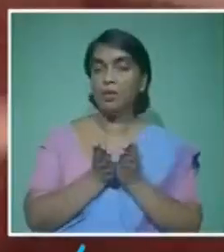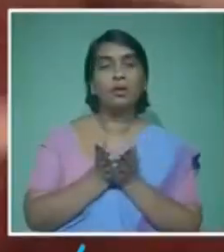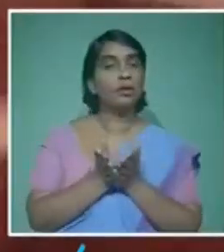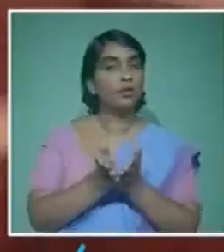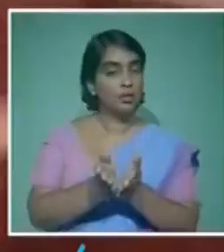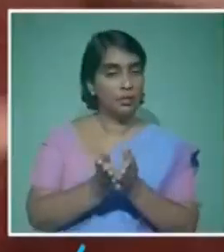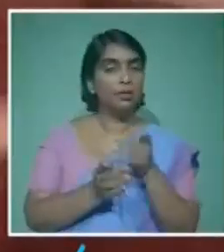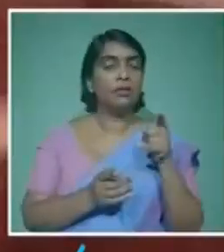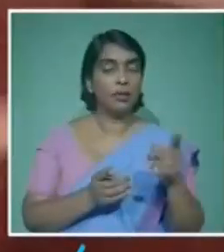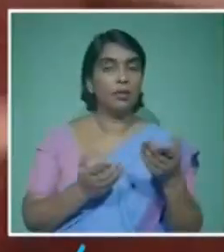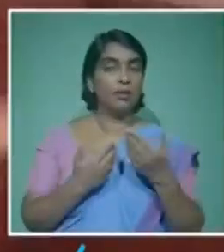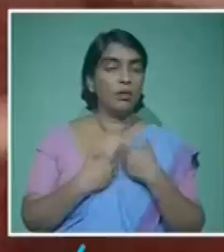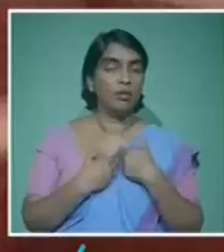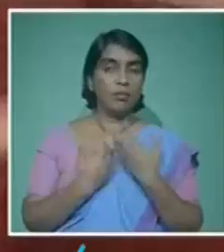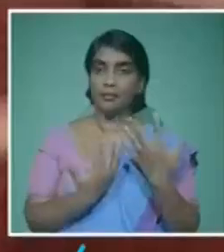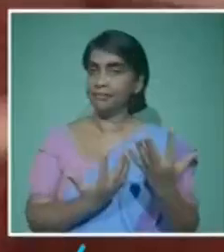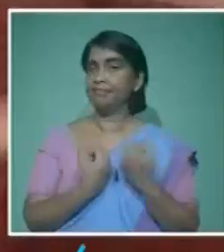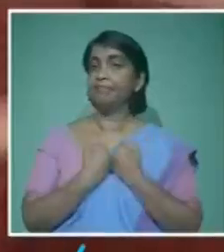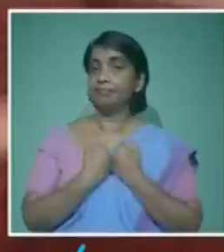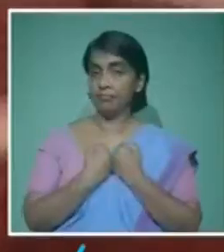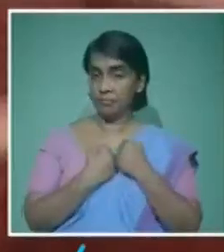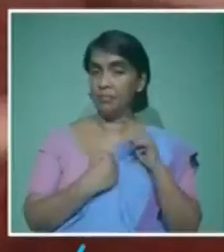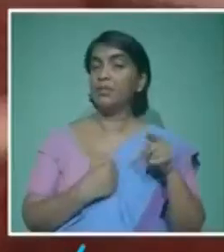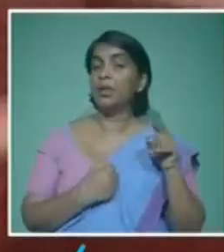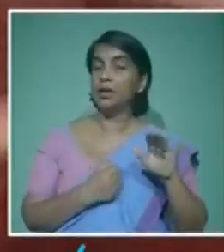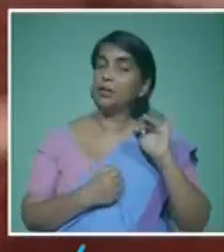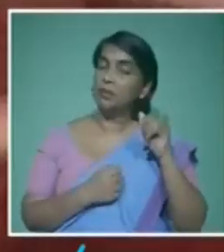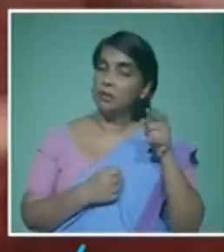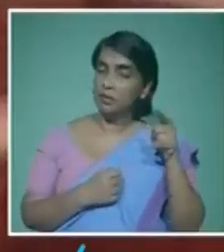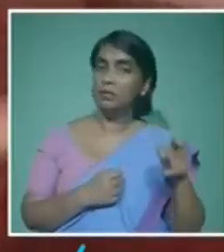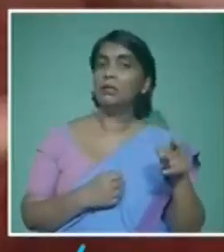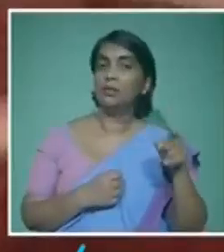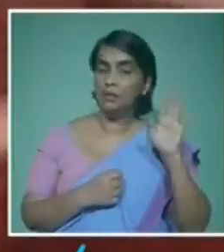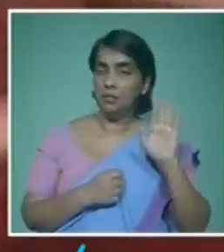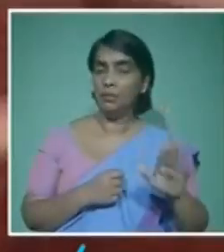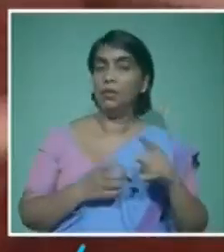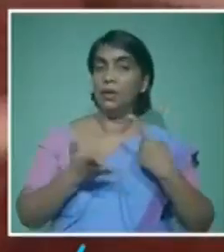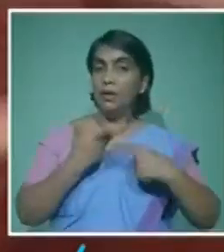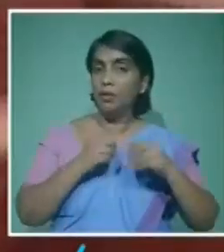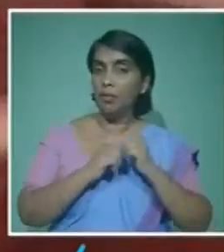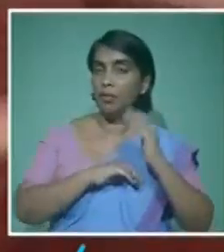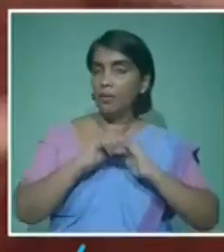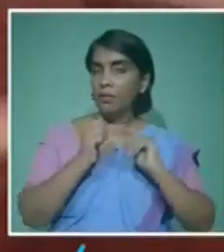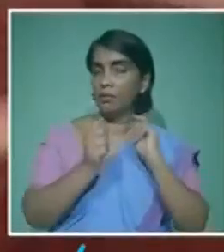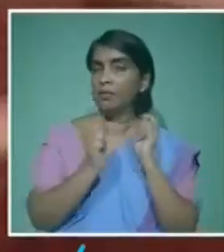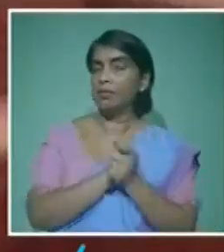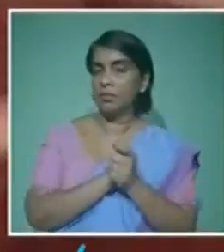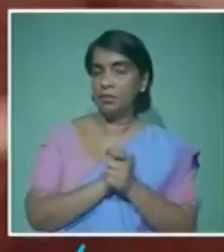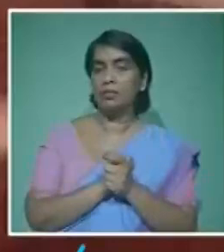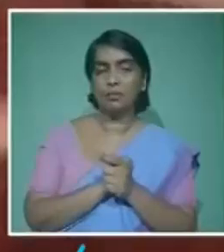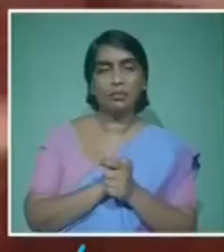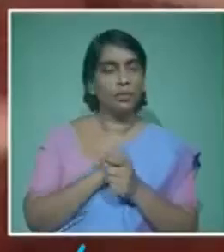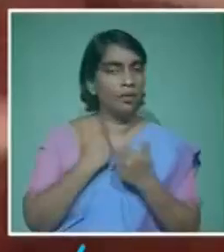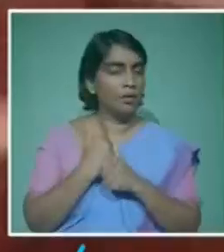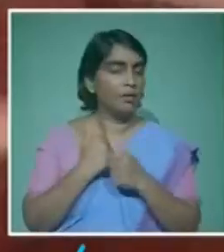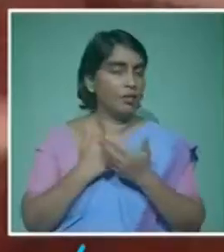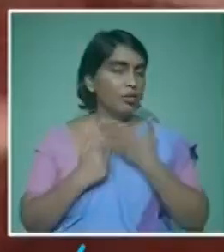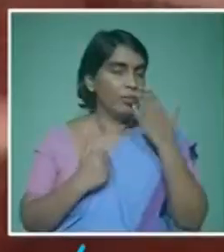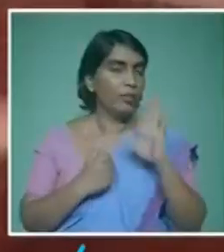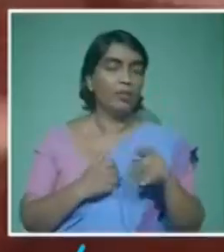இதன் பயனாக ராட்சத இந்திய 70 மணி வலை படகுகளுக்கு முகம் கொடுத்து நமது